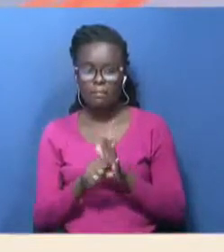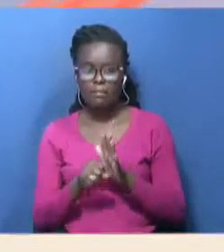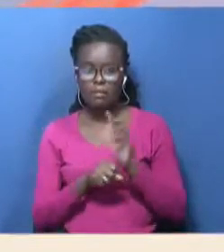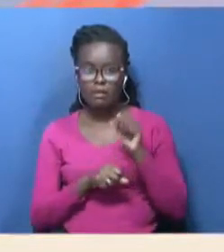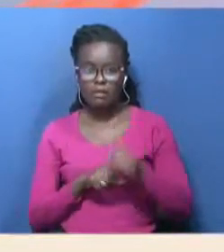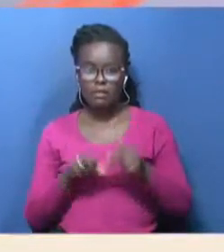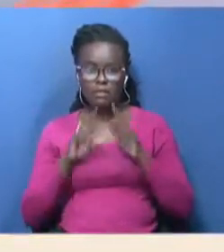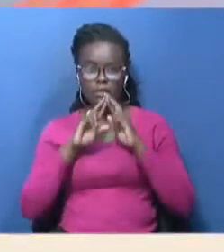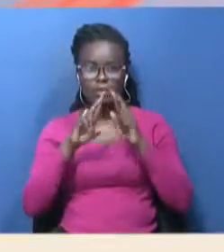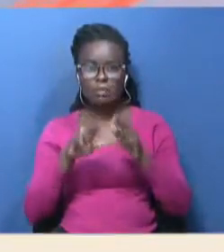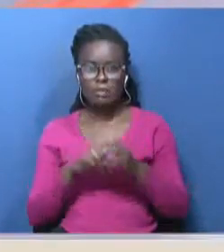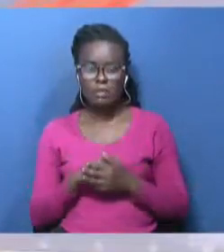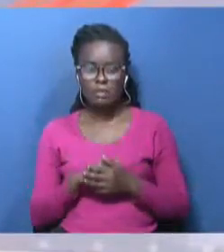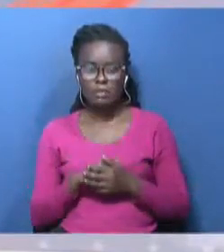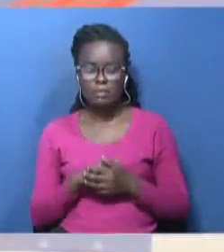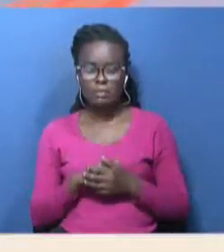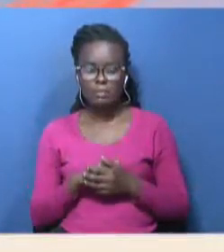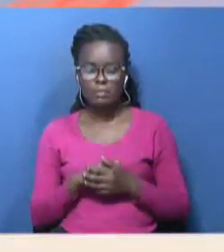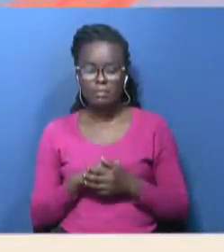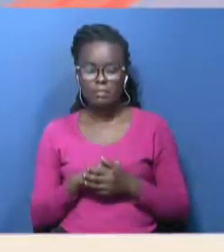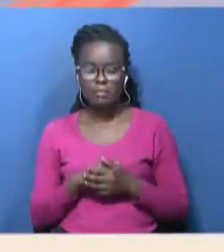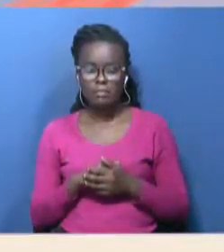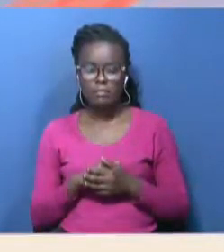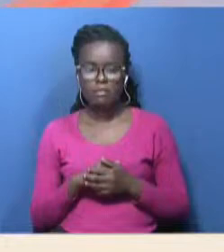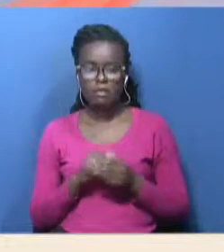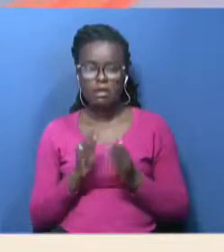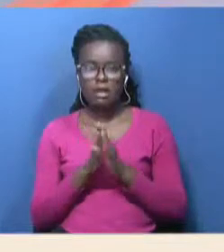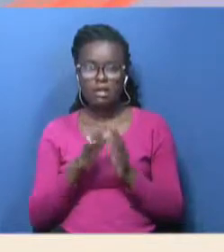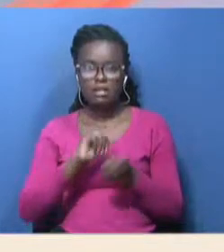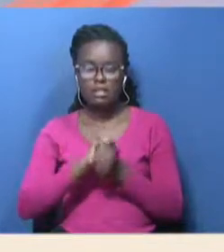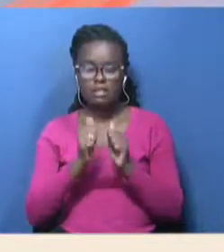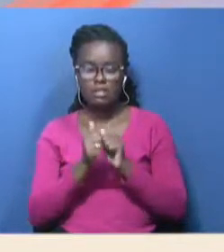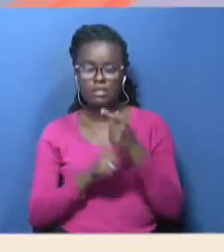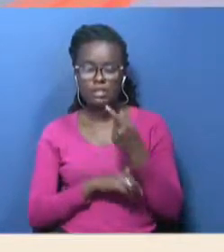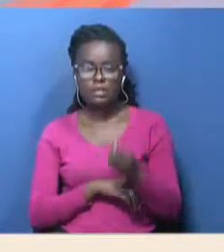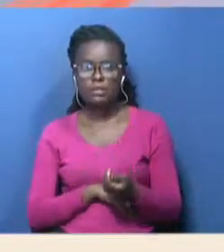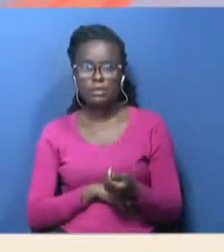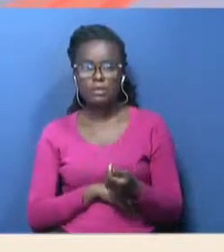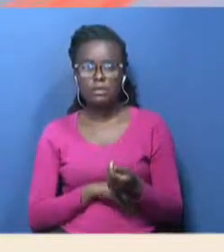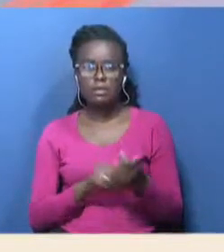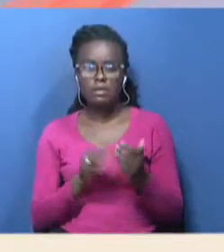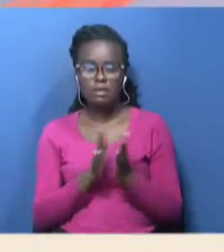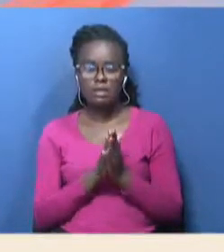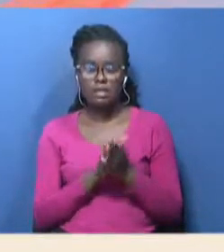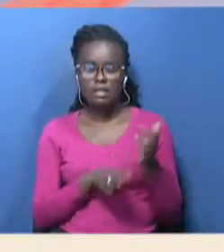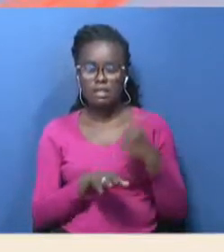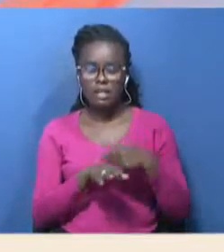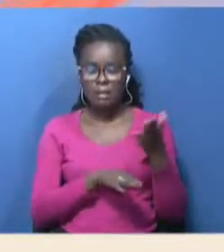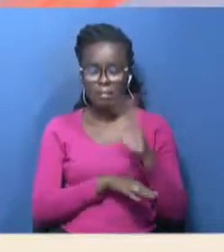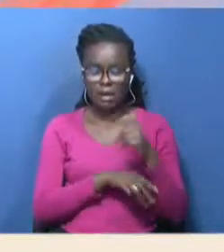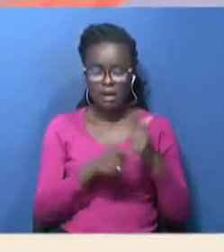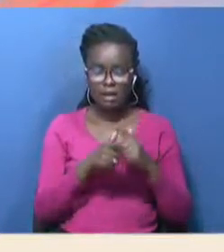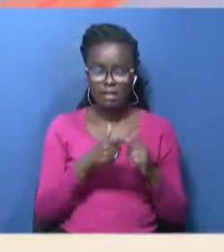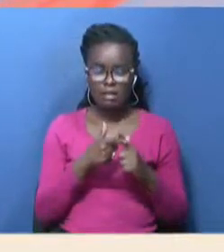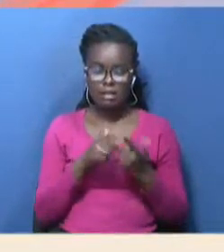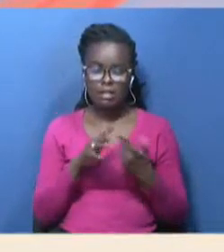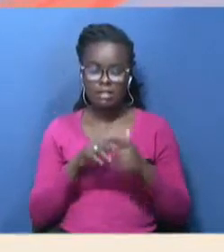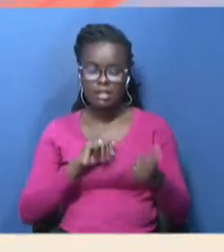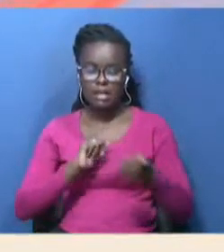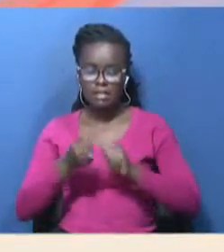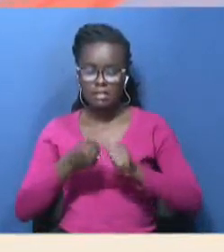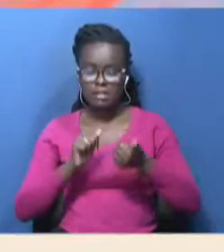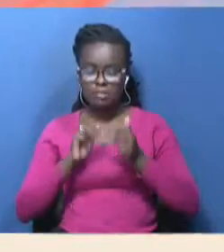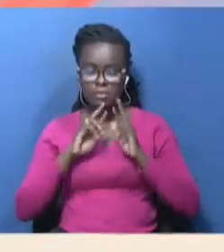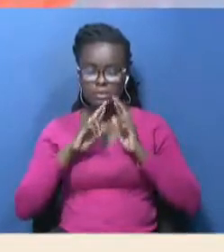wa riboti ĩyo. Mbeũ ti ya Kenya kĩmwe tũgũkorwo tũkĩgarũrĩra oro hanini na tũgĩcokereria tũkorwo tũkĩingĩra